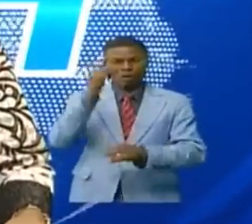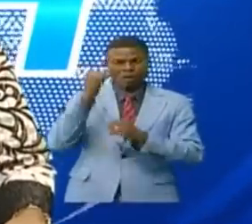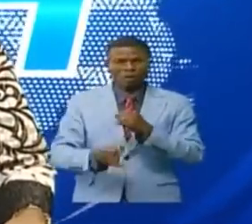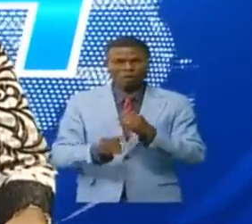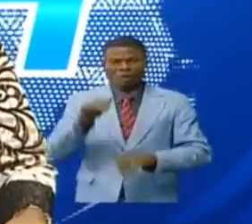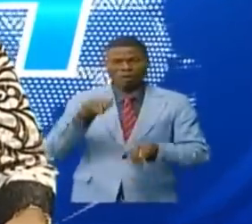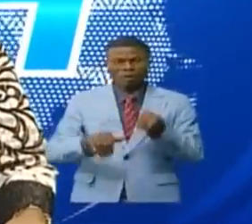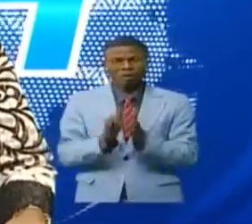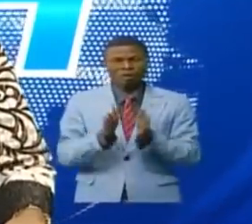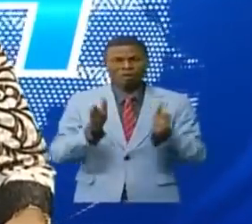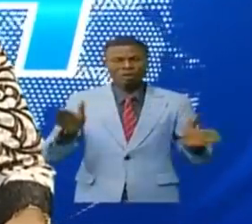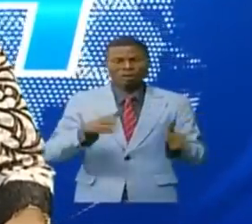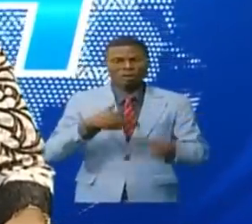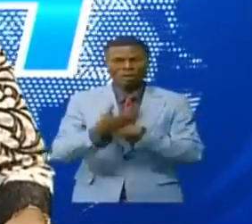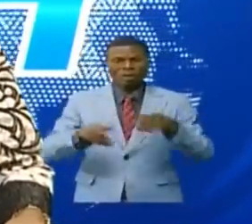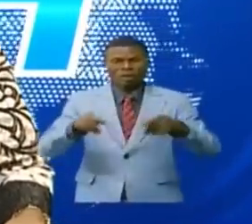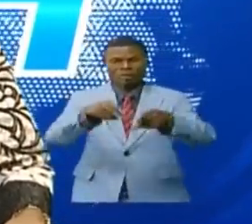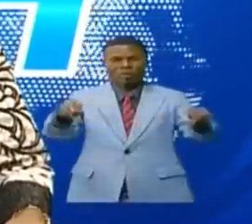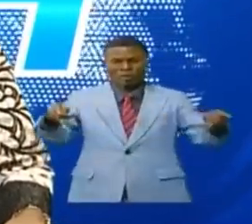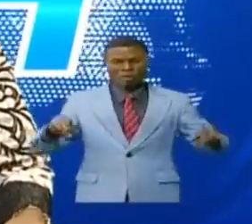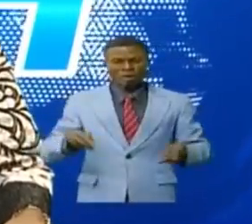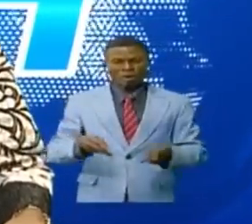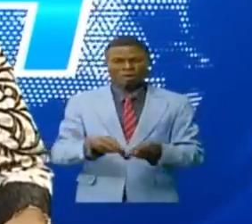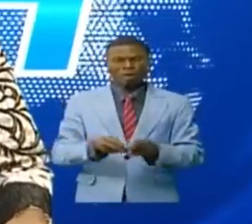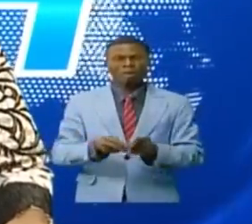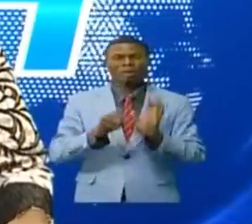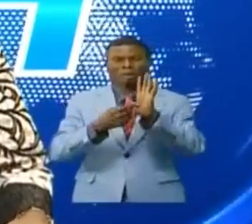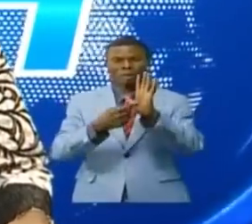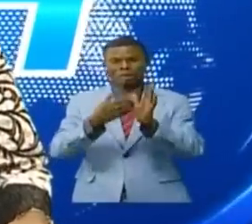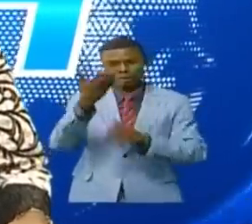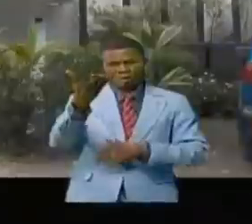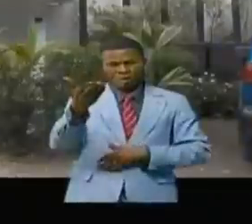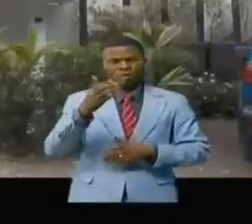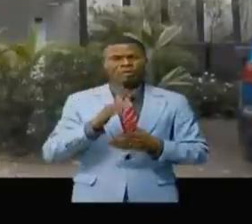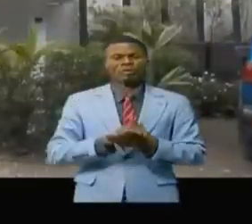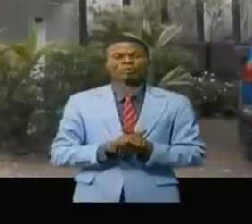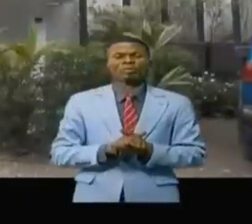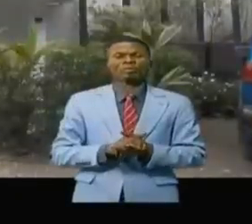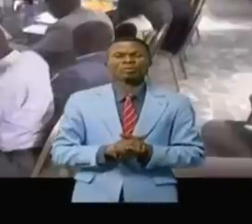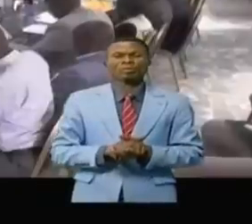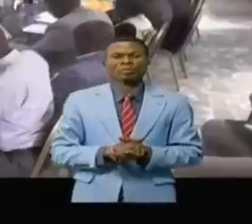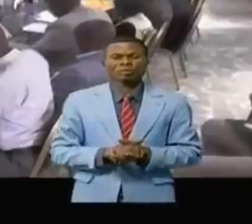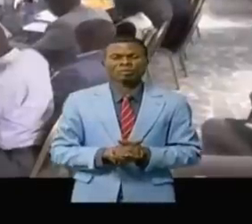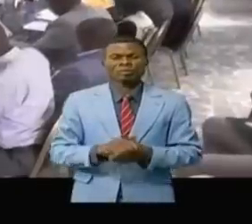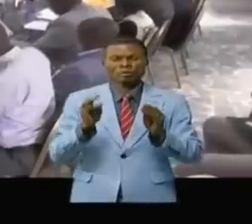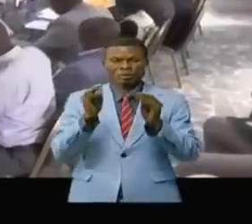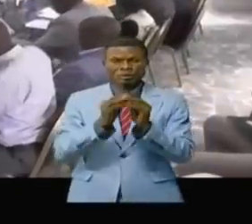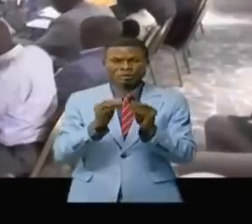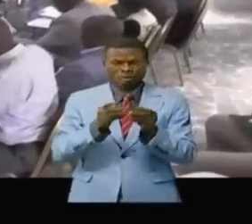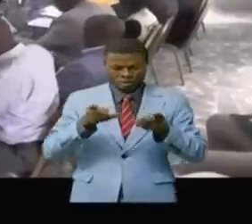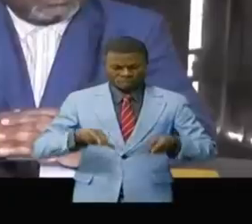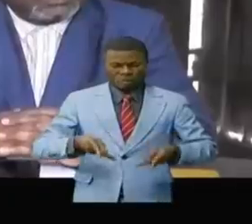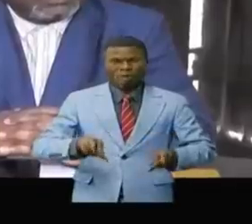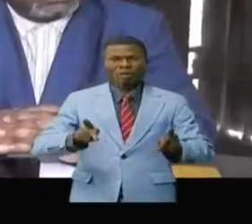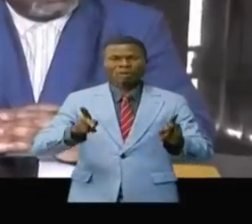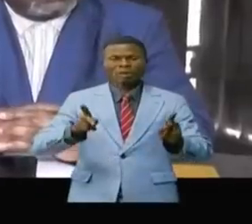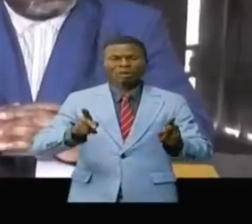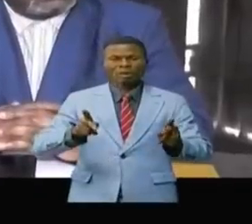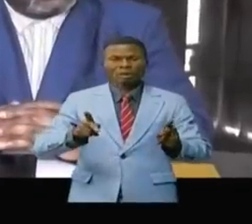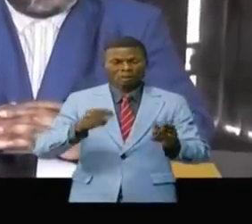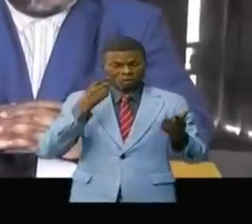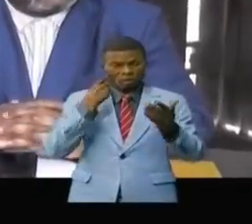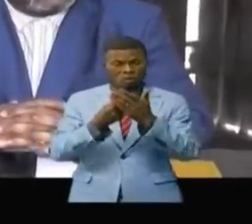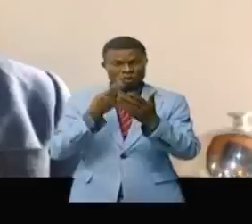le secrétaire général aux affaires foncières. On en parle avec Cédric Kenina. Des assises qui ont permis de faire un